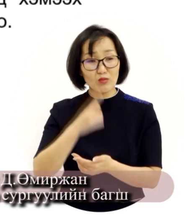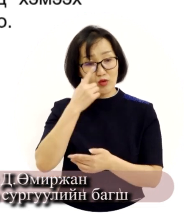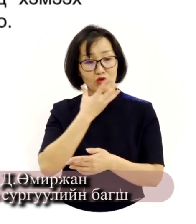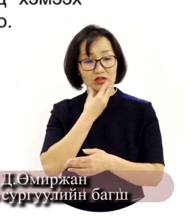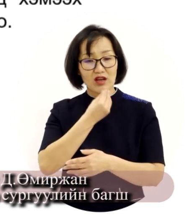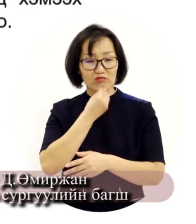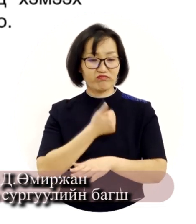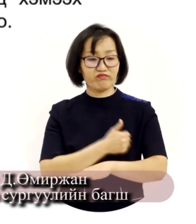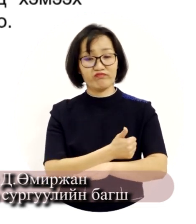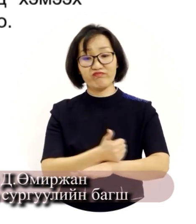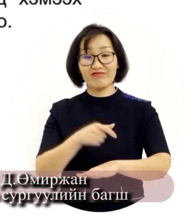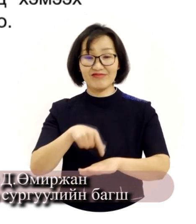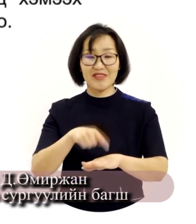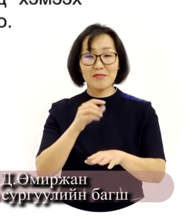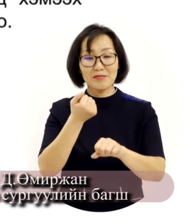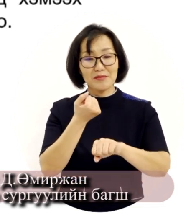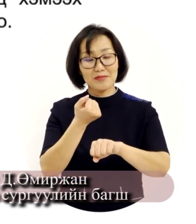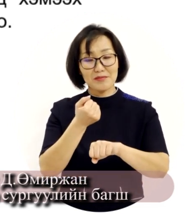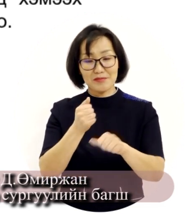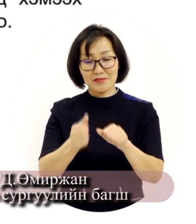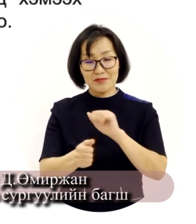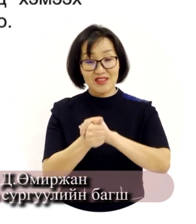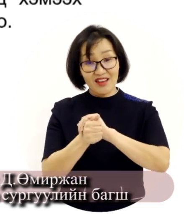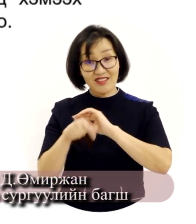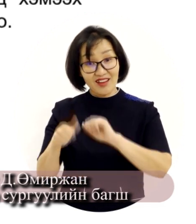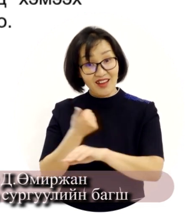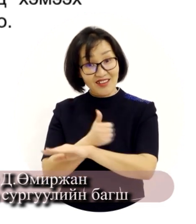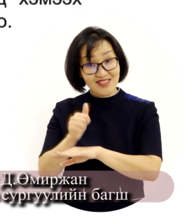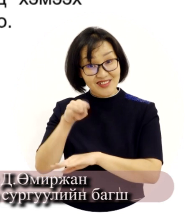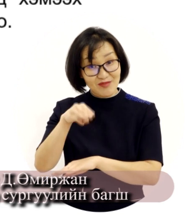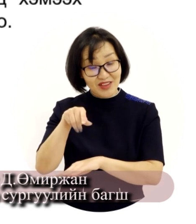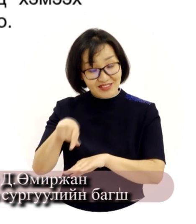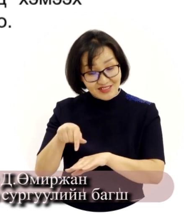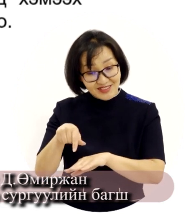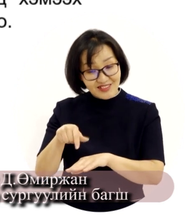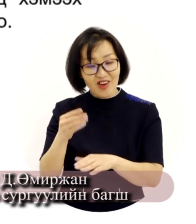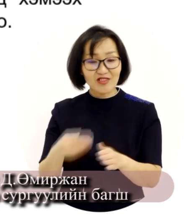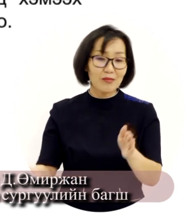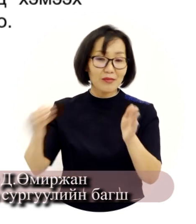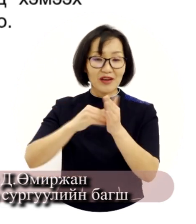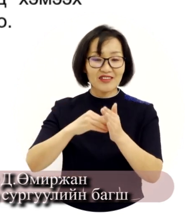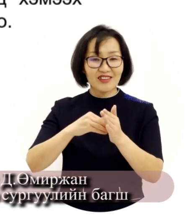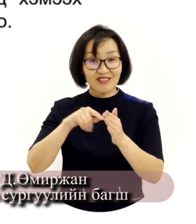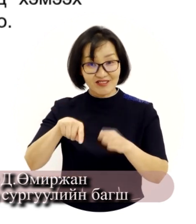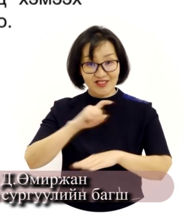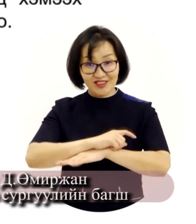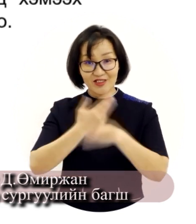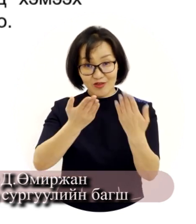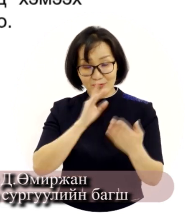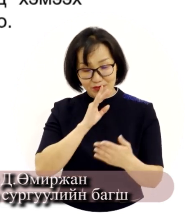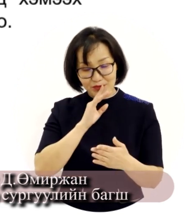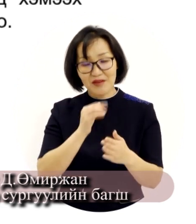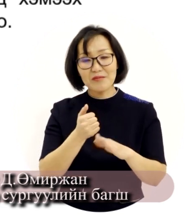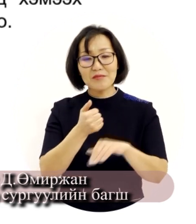сабақты пысықтау үшін Бақа жартасын қайталаймыз. Бақа жартасы Улан Батырдан 65 км жерде орналасқан. Қорық тірішінің жерінде.